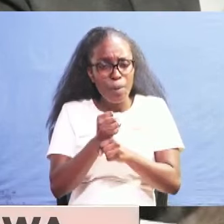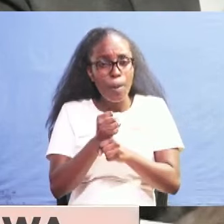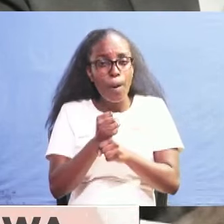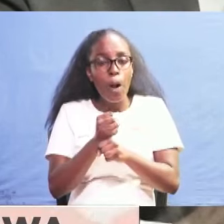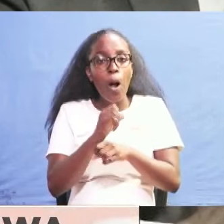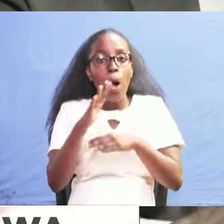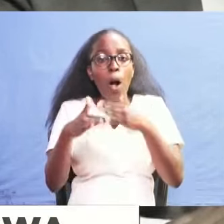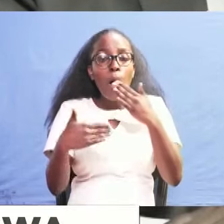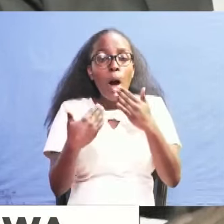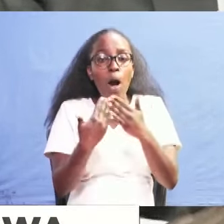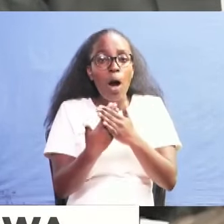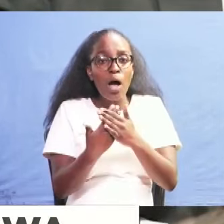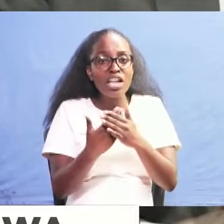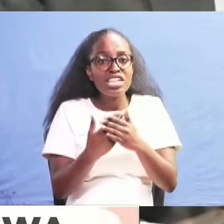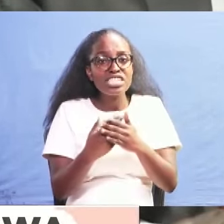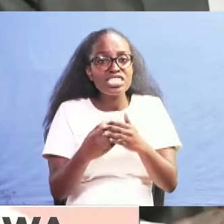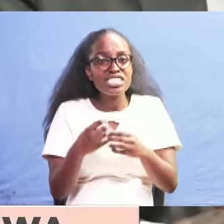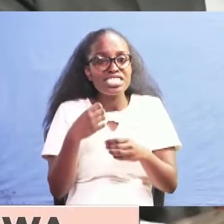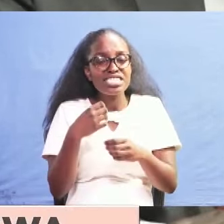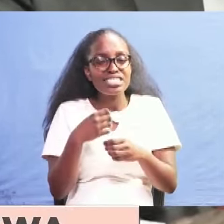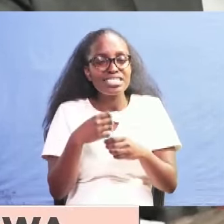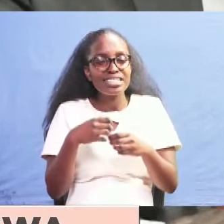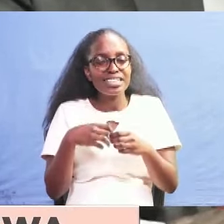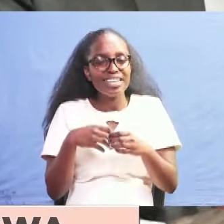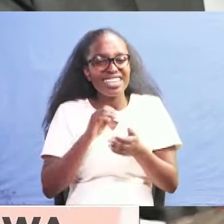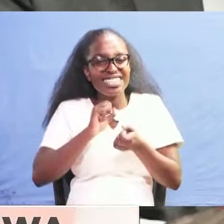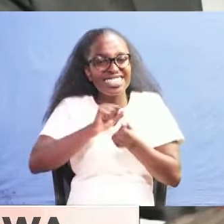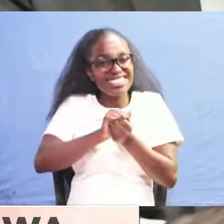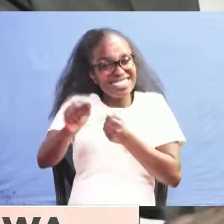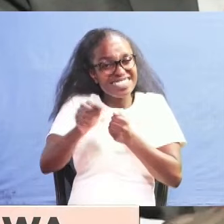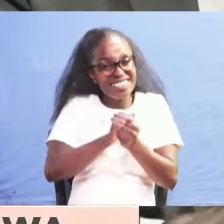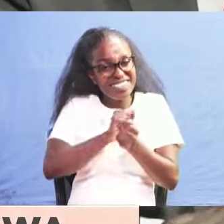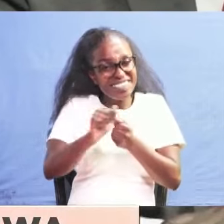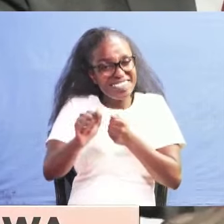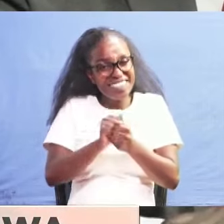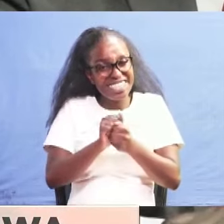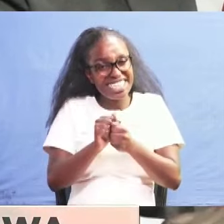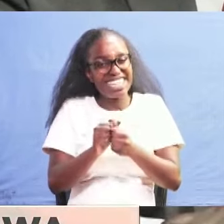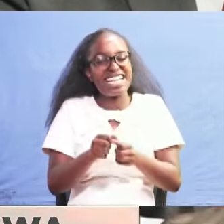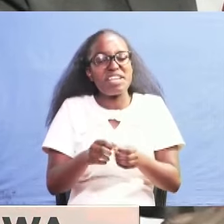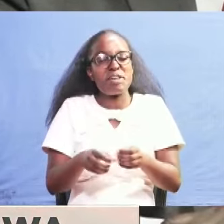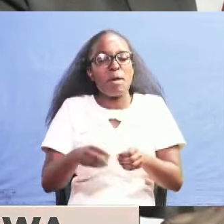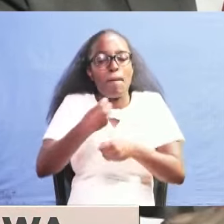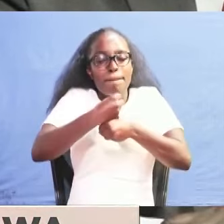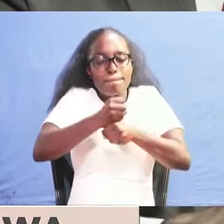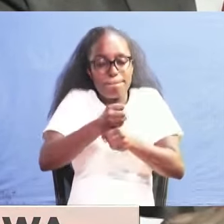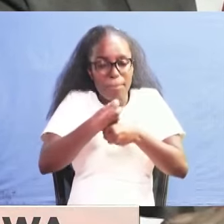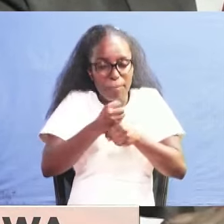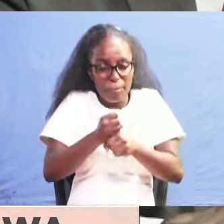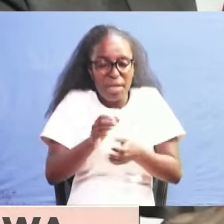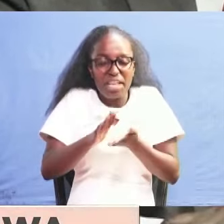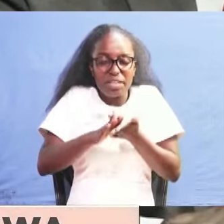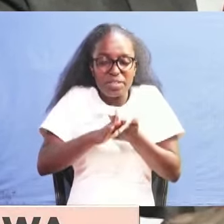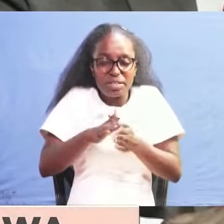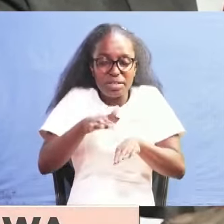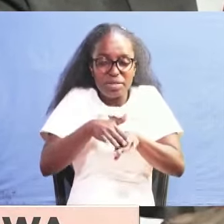tuweze kuangalia vile tutapata pesa immediately mvua iteremke, tuanze kuzitengeneza polepole kulingana